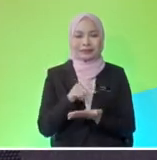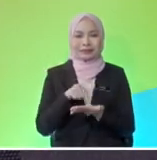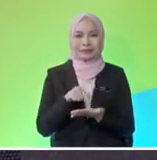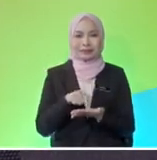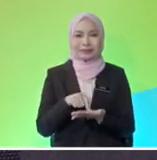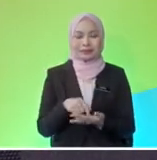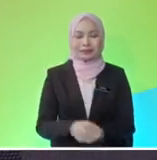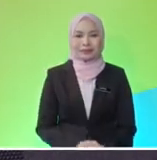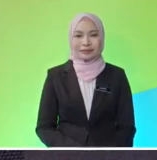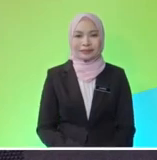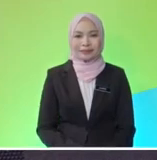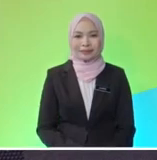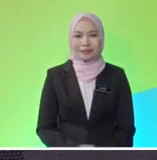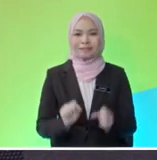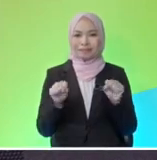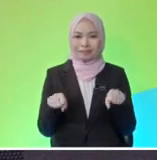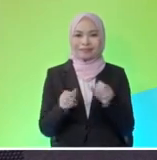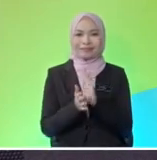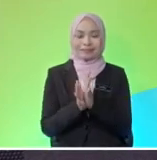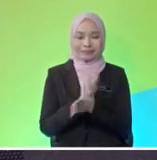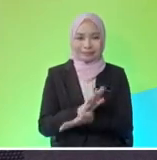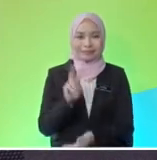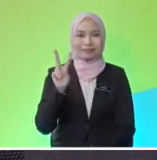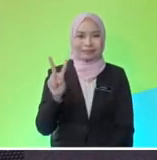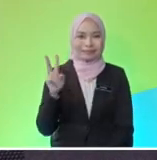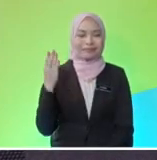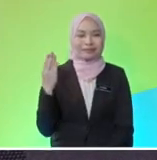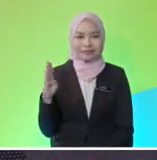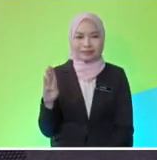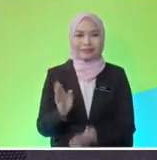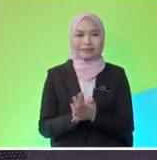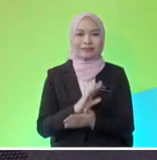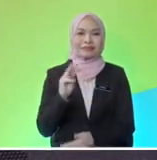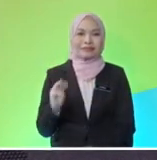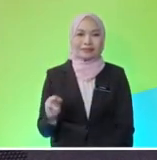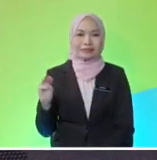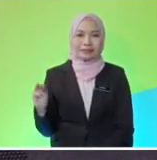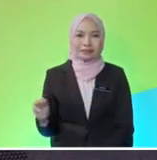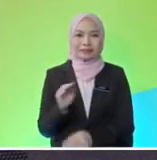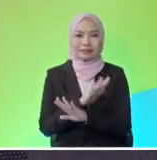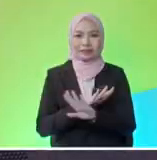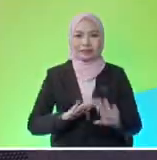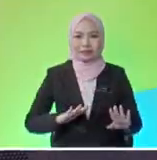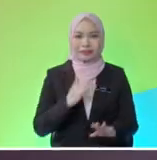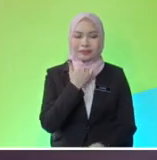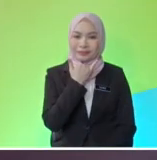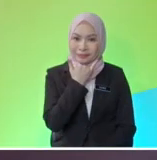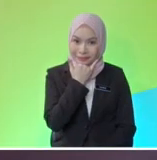dia, dia jadi 12. Okey. Murid-murid di rumah jangan tersilap. Kadang-kadang ada yang